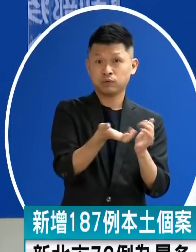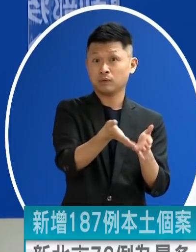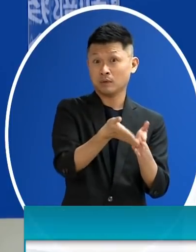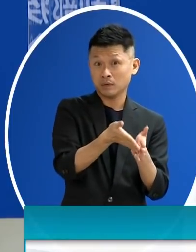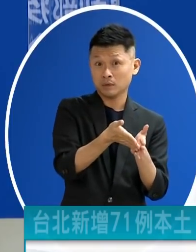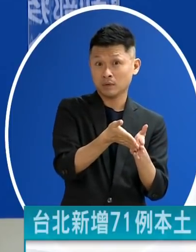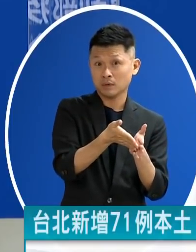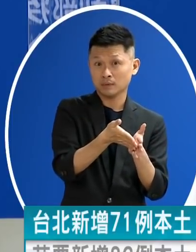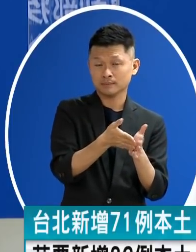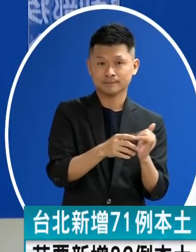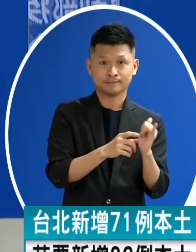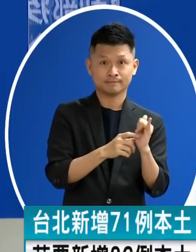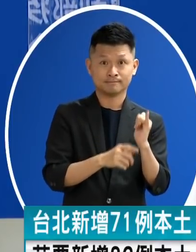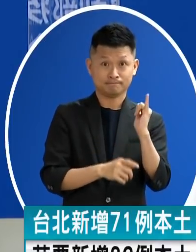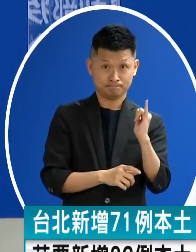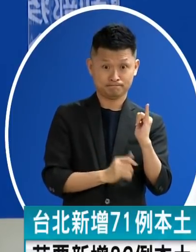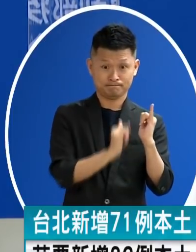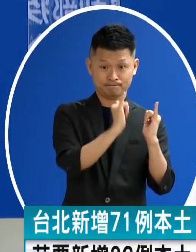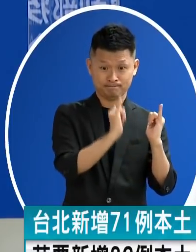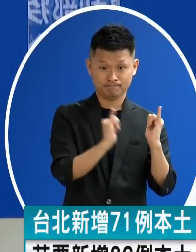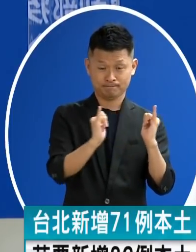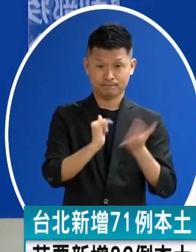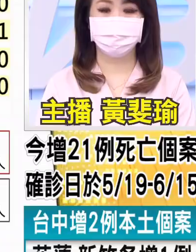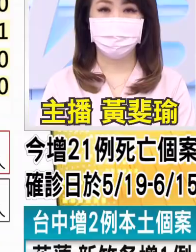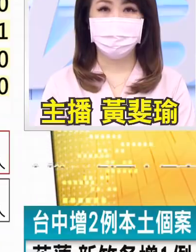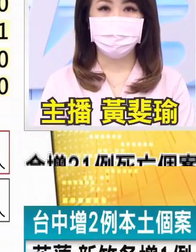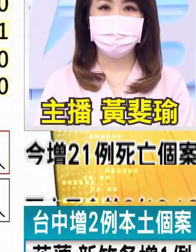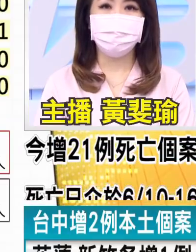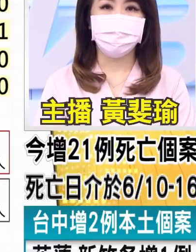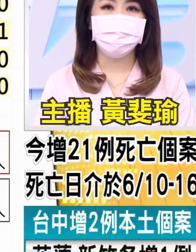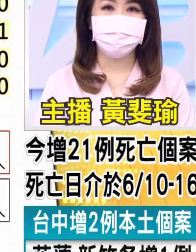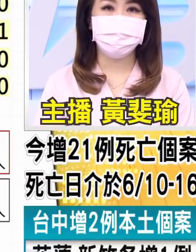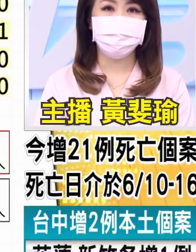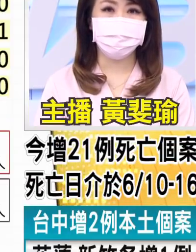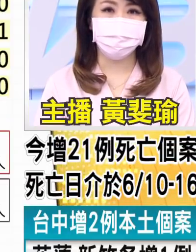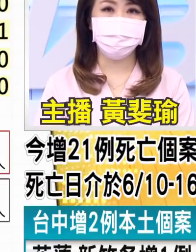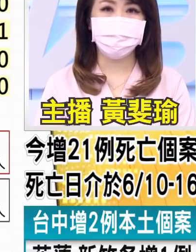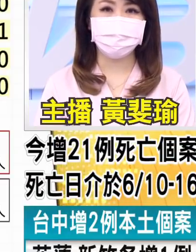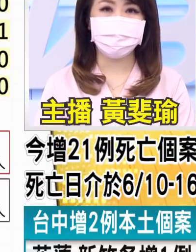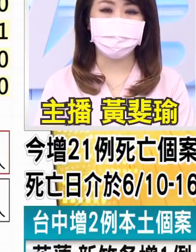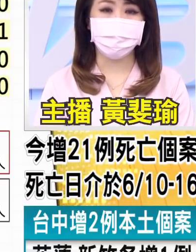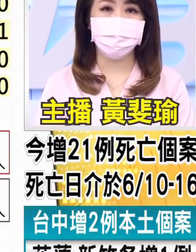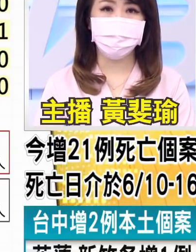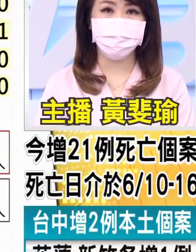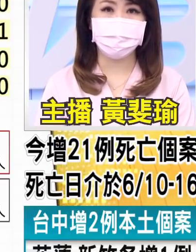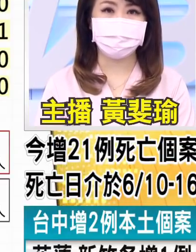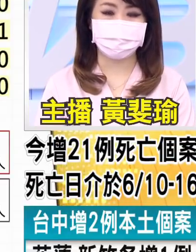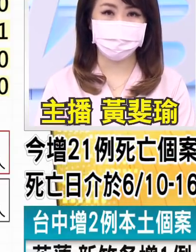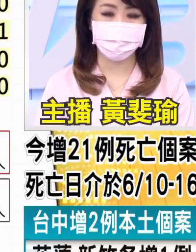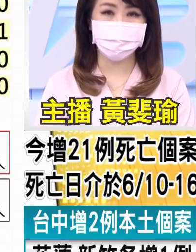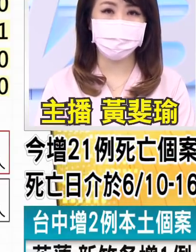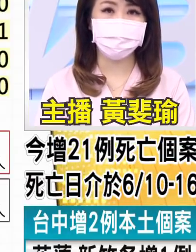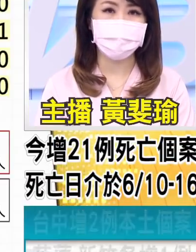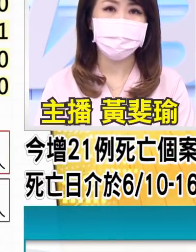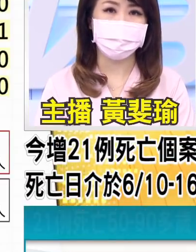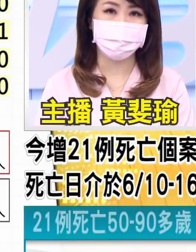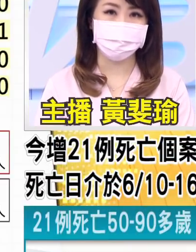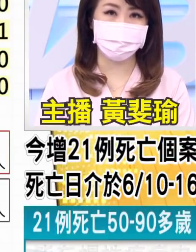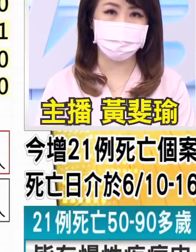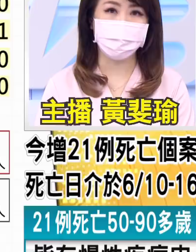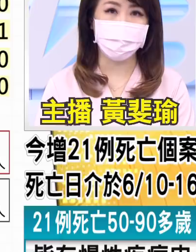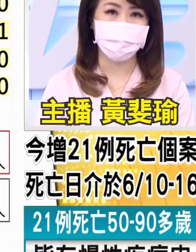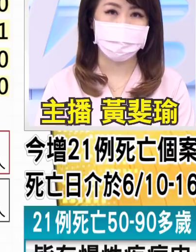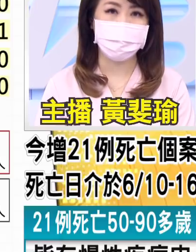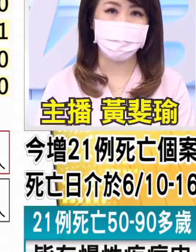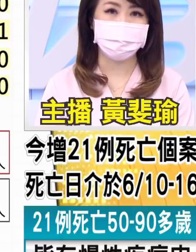会有疫情中心记者会的全程直播。立法院在今天进行纾困4.0的预算协商，不过在